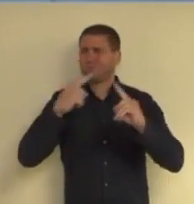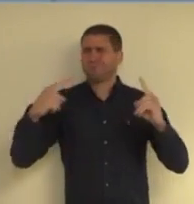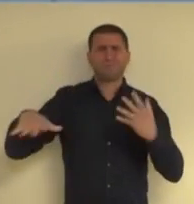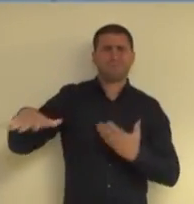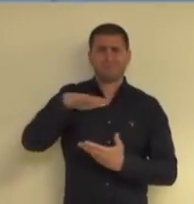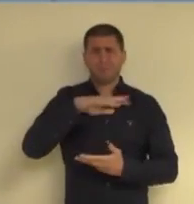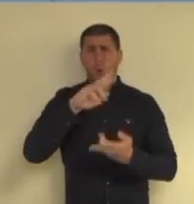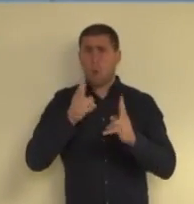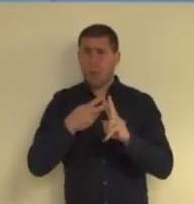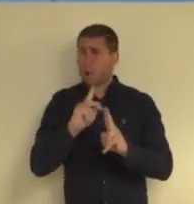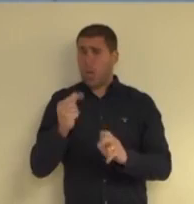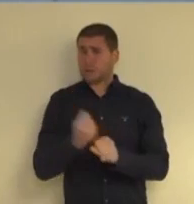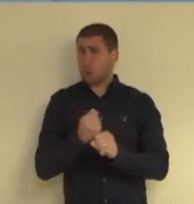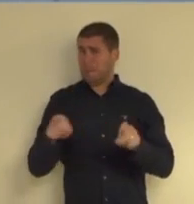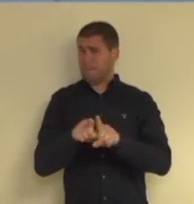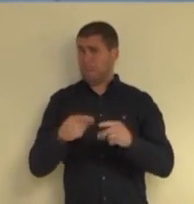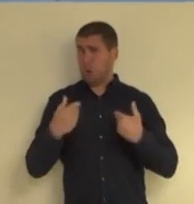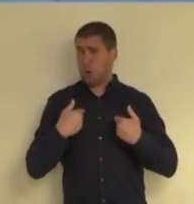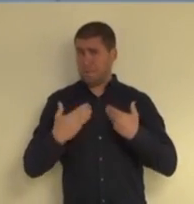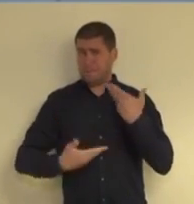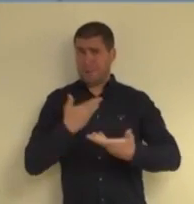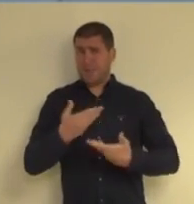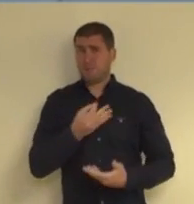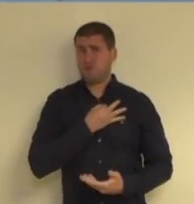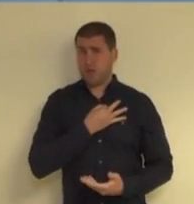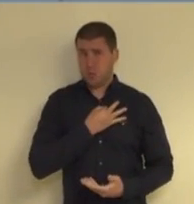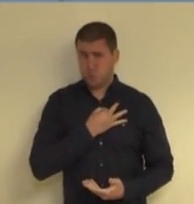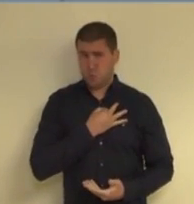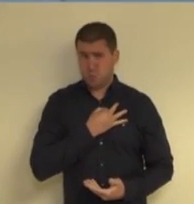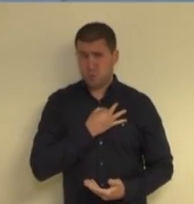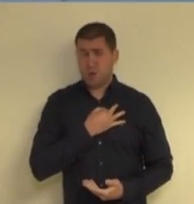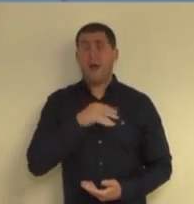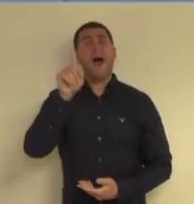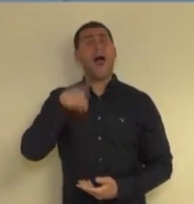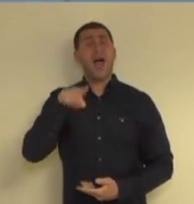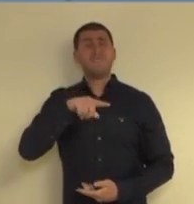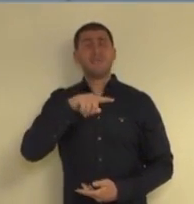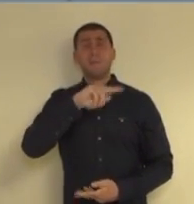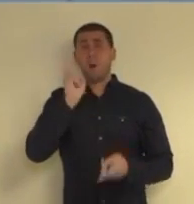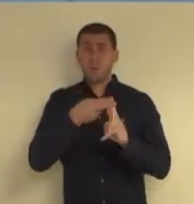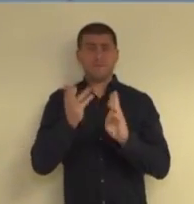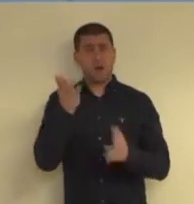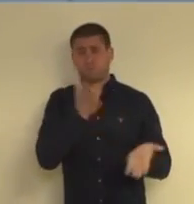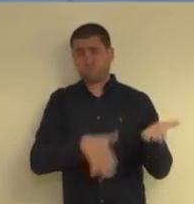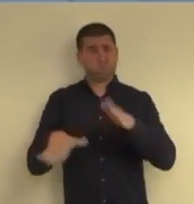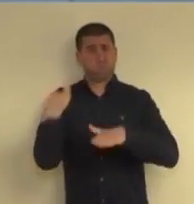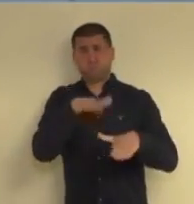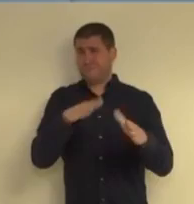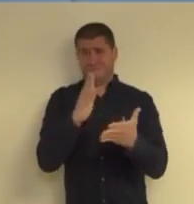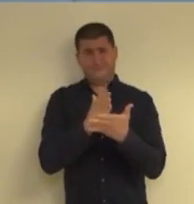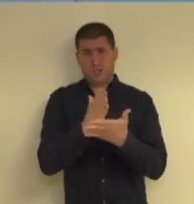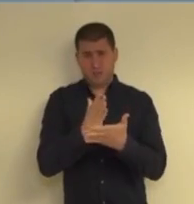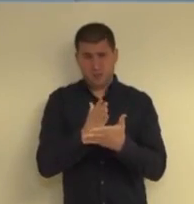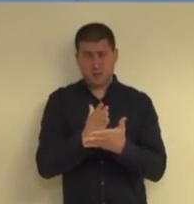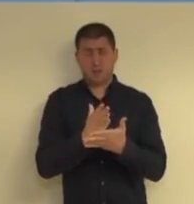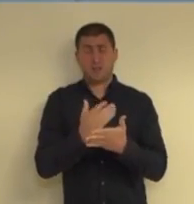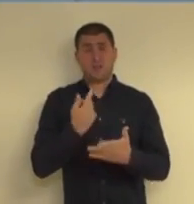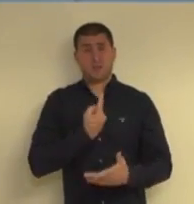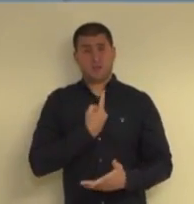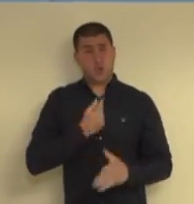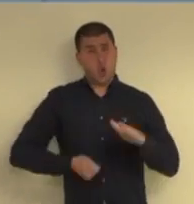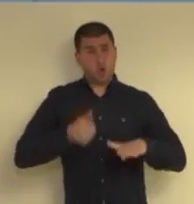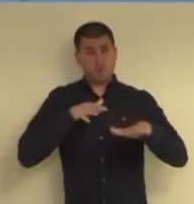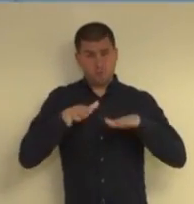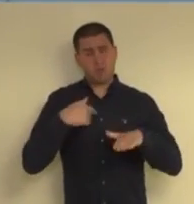שלא נקטו את הצעדים הללו, אלפים בעולם כבר מתו, כראש הממשלה